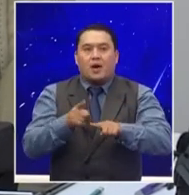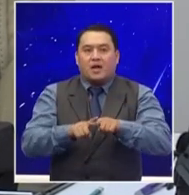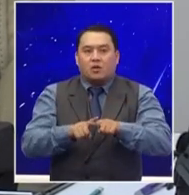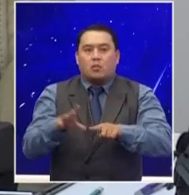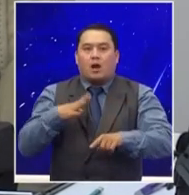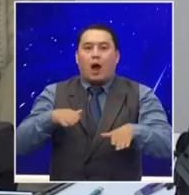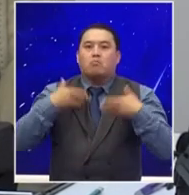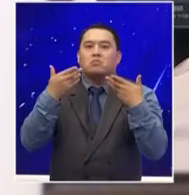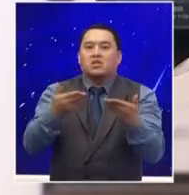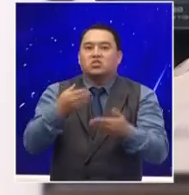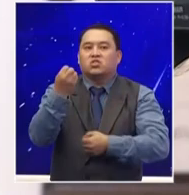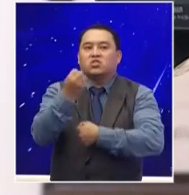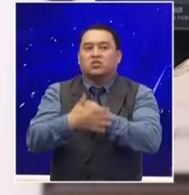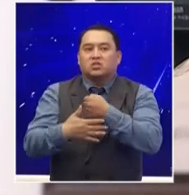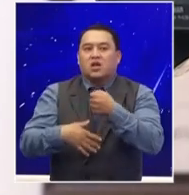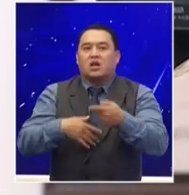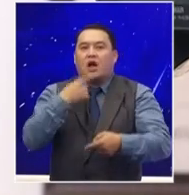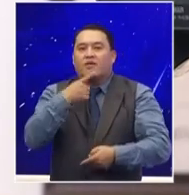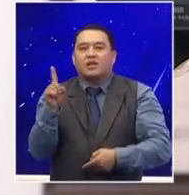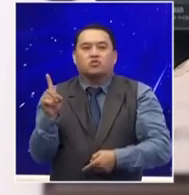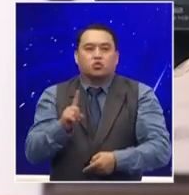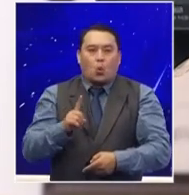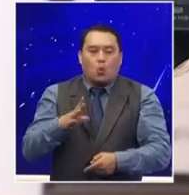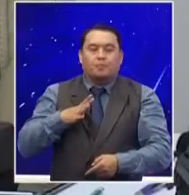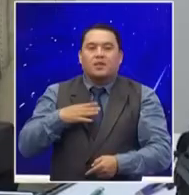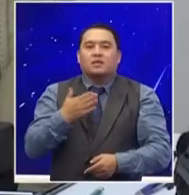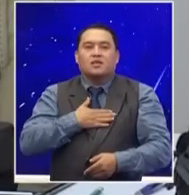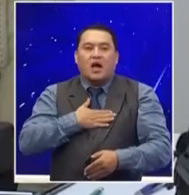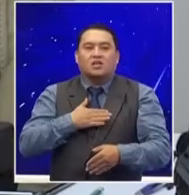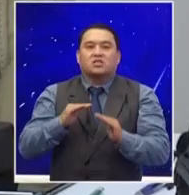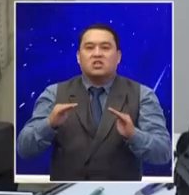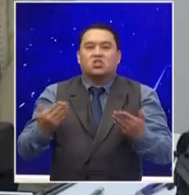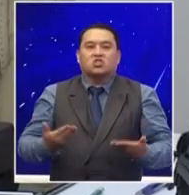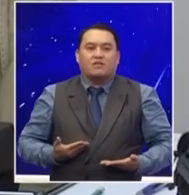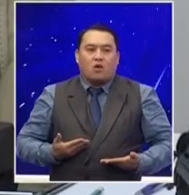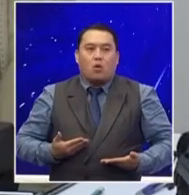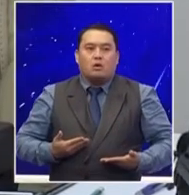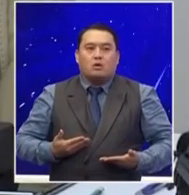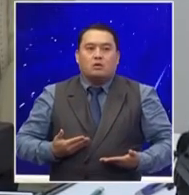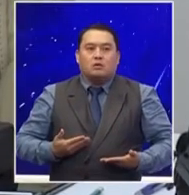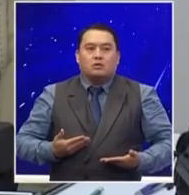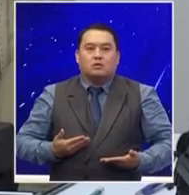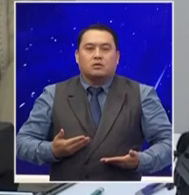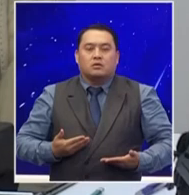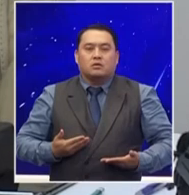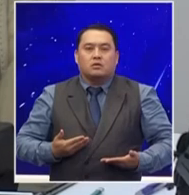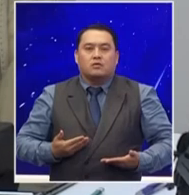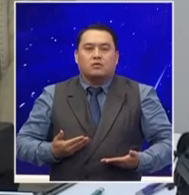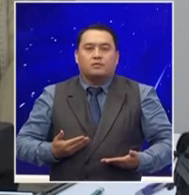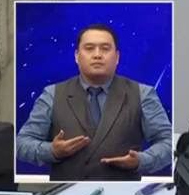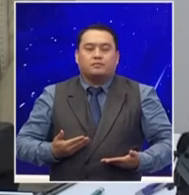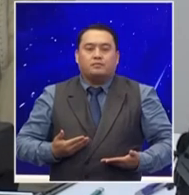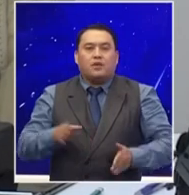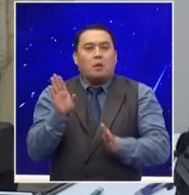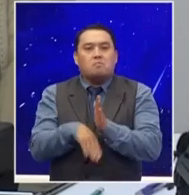потом обращаются через телевидение к нам и говорят, что наши дети живут в каменном веке, вот,